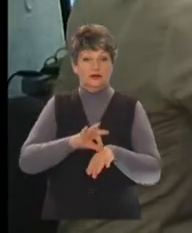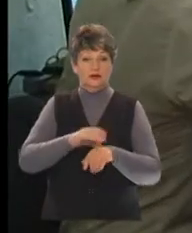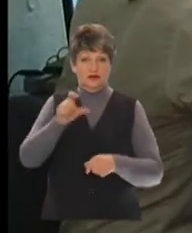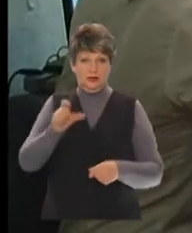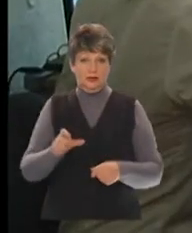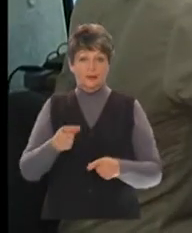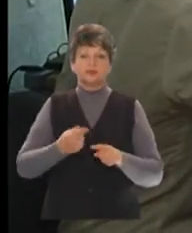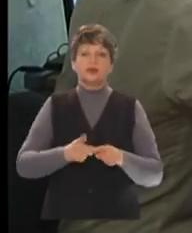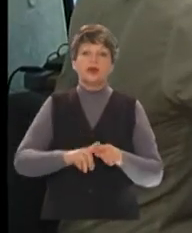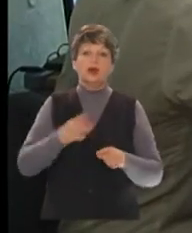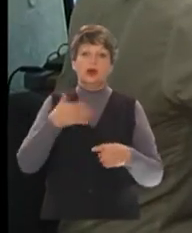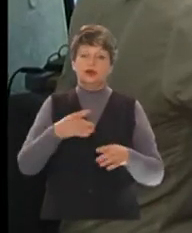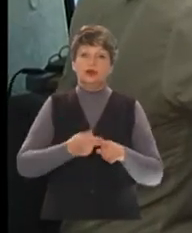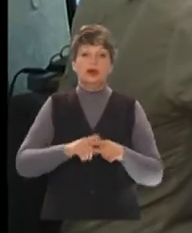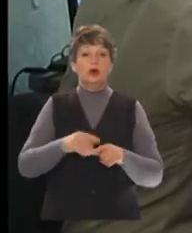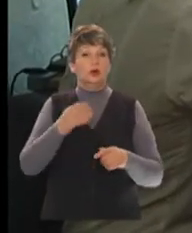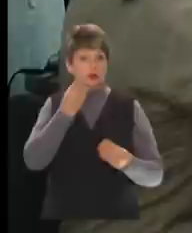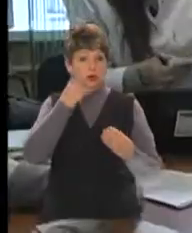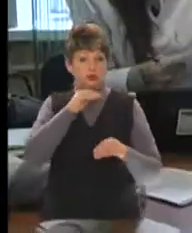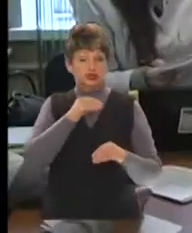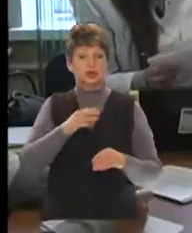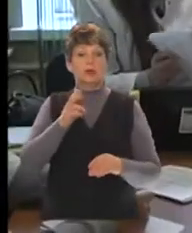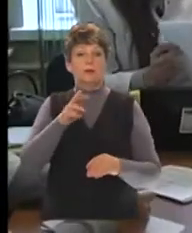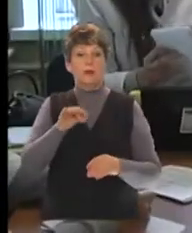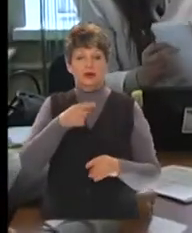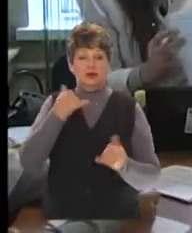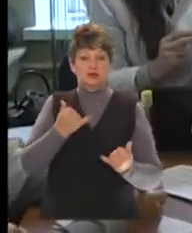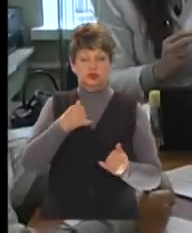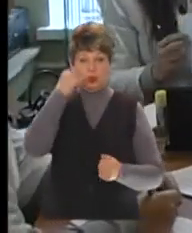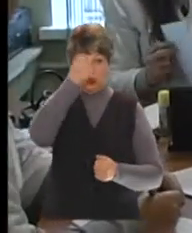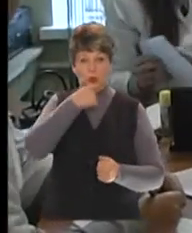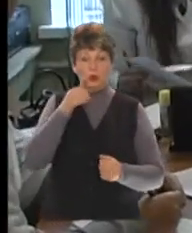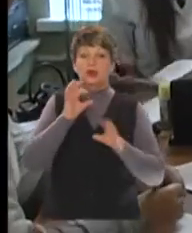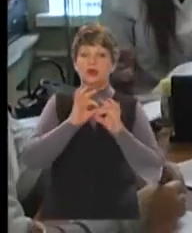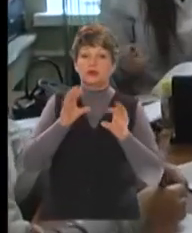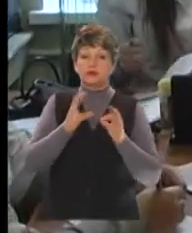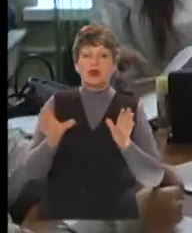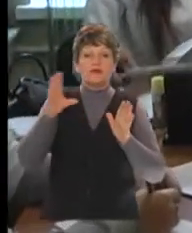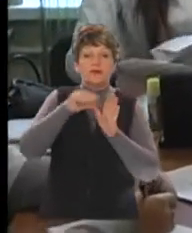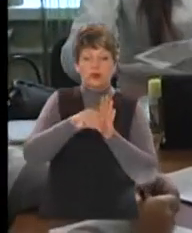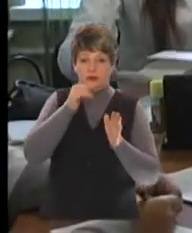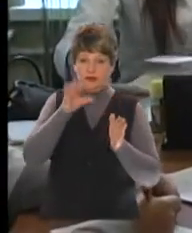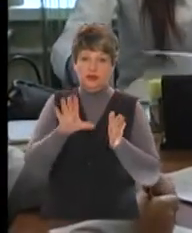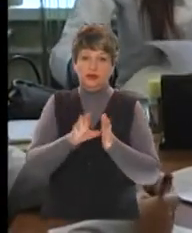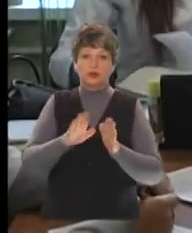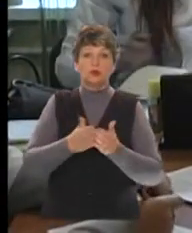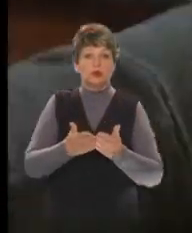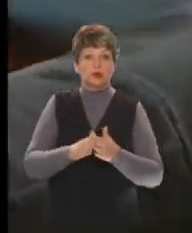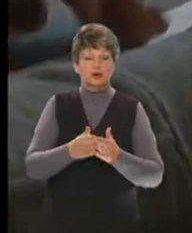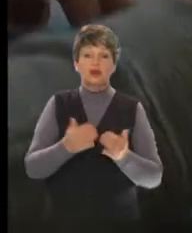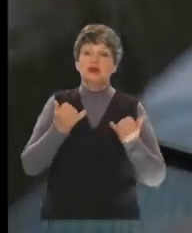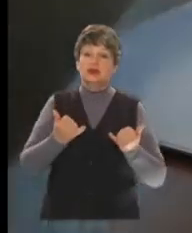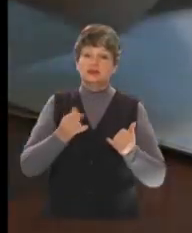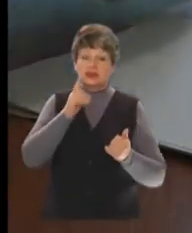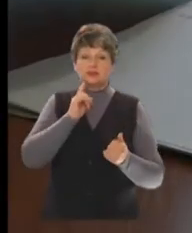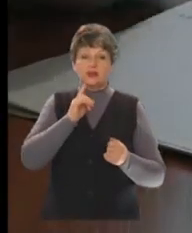лікар Ірина Осинська вже оцінила переваги нової системи. Із травня цього року усю інформацію про пацієнта вводить у його електронну картку.